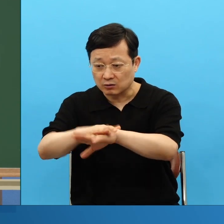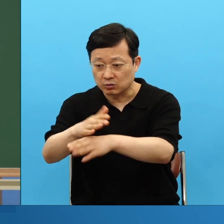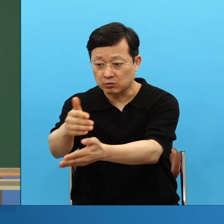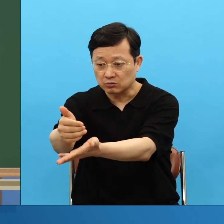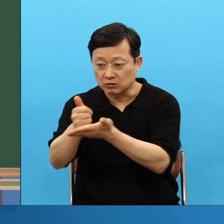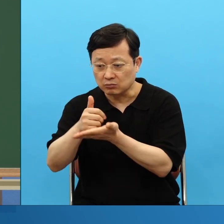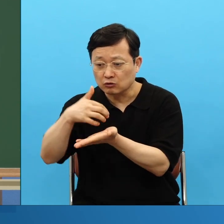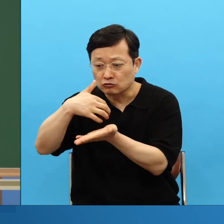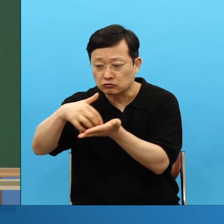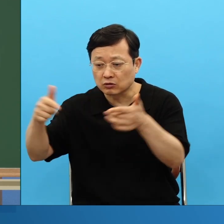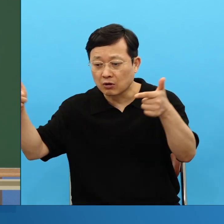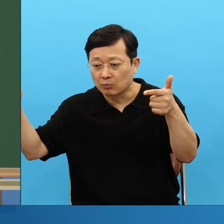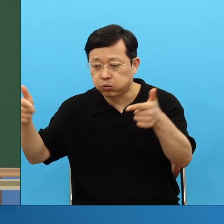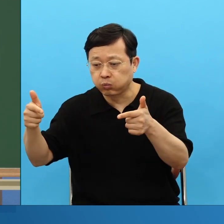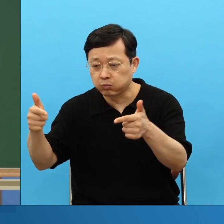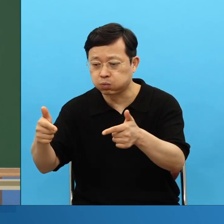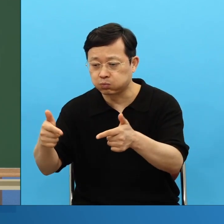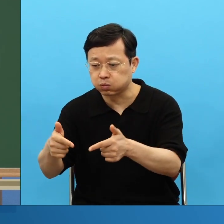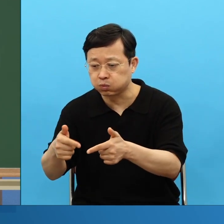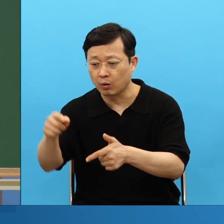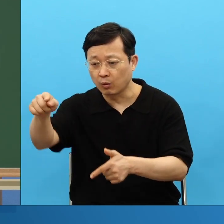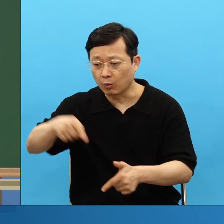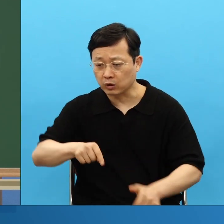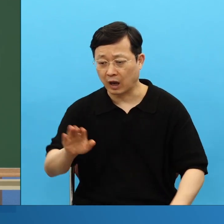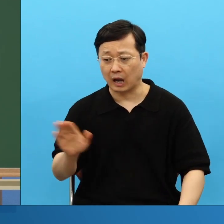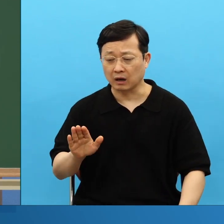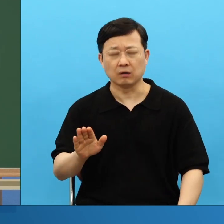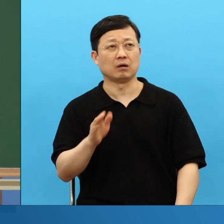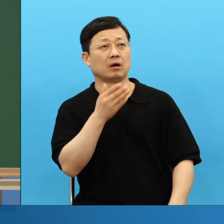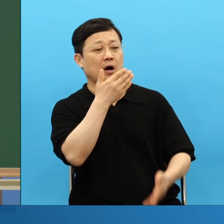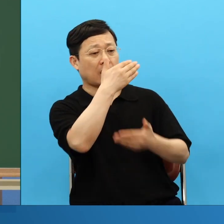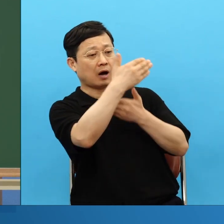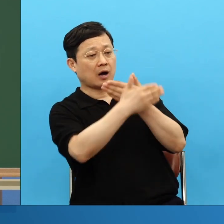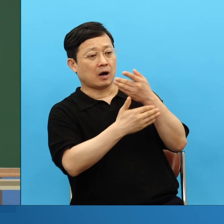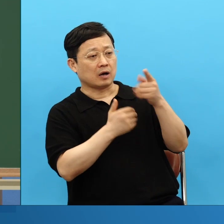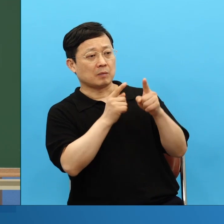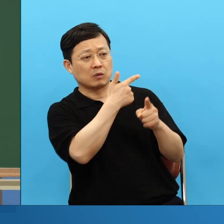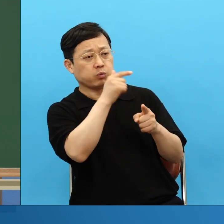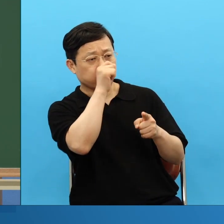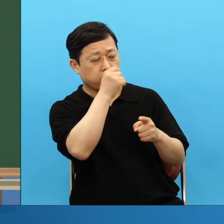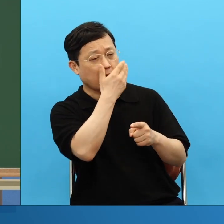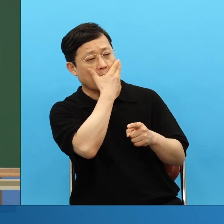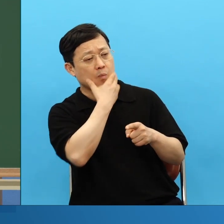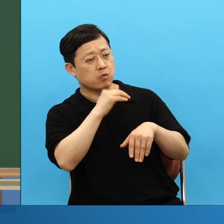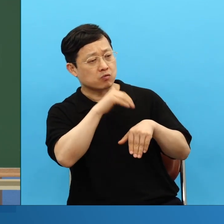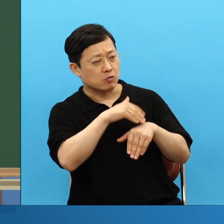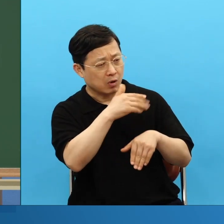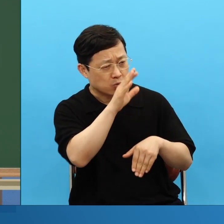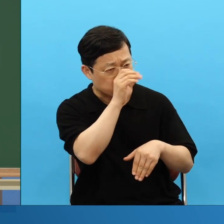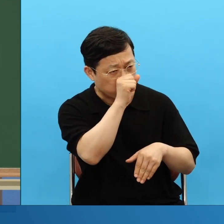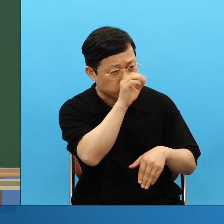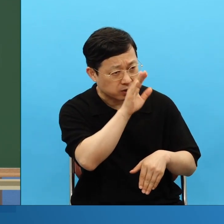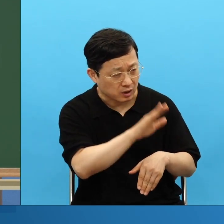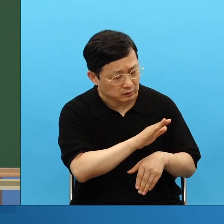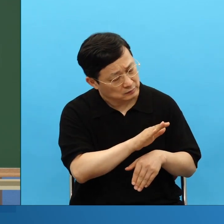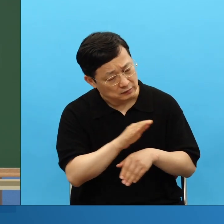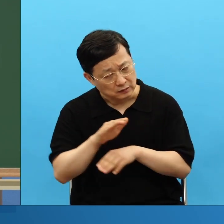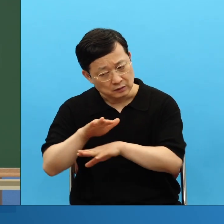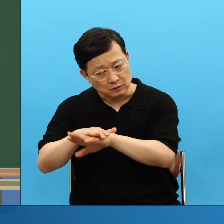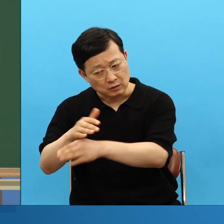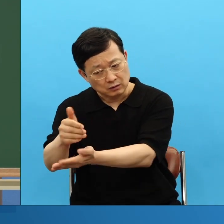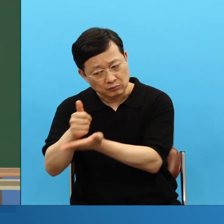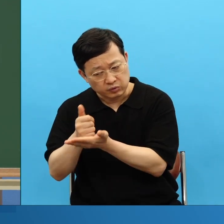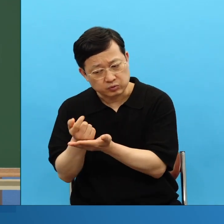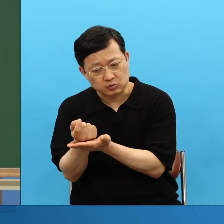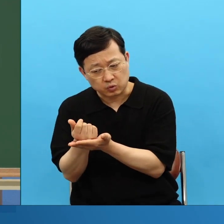그러면서 저는 이제 점점 말씀은 너무 좋은데 이제 이렇게 힘든 속에 있었는데, 다행히 저나 우리